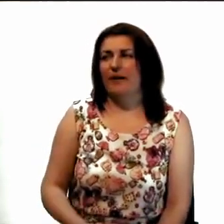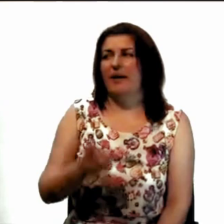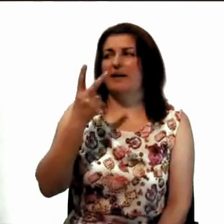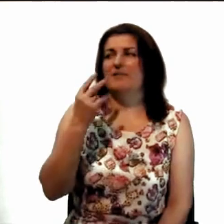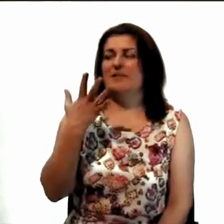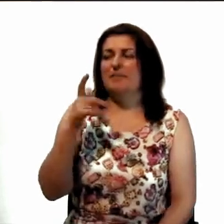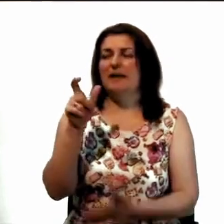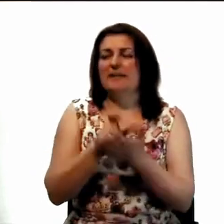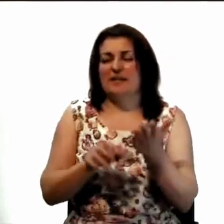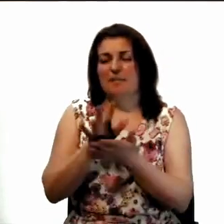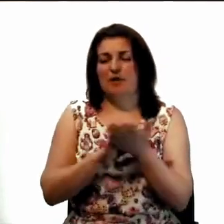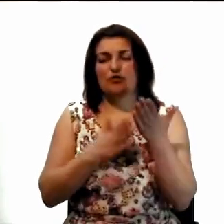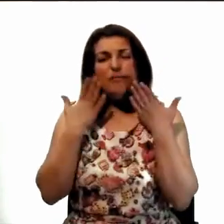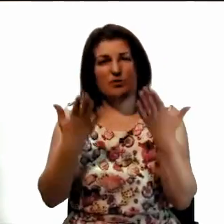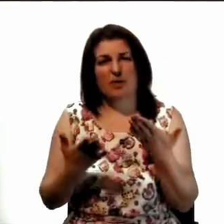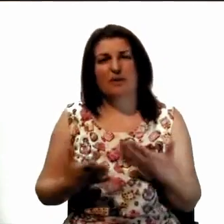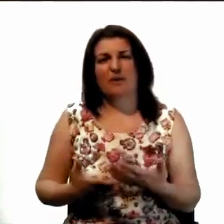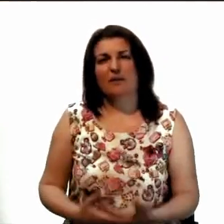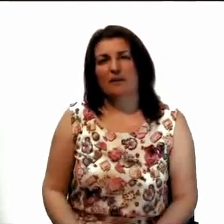25 стих. Продолжаем